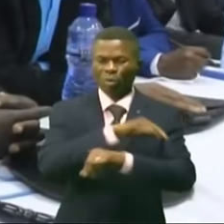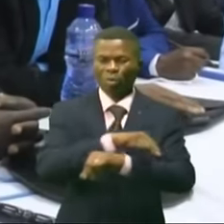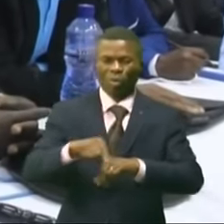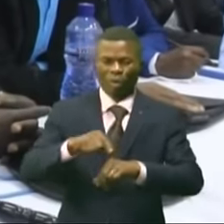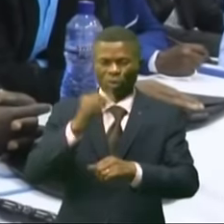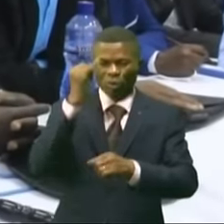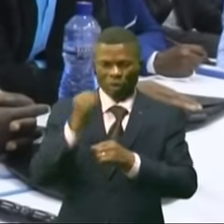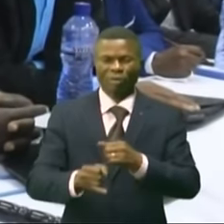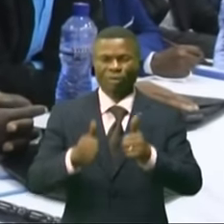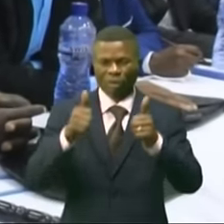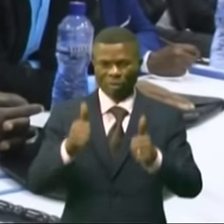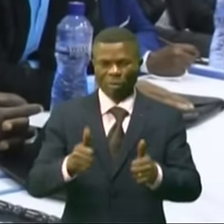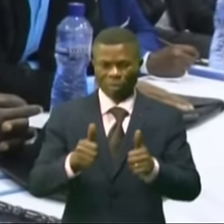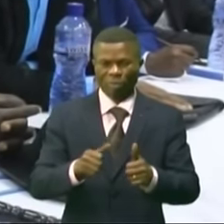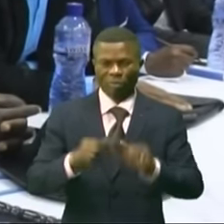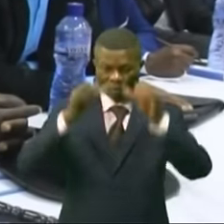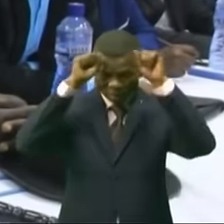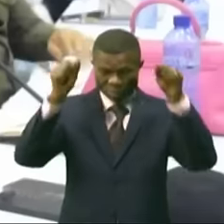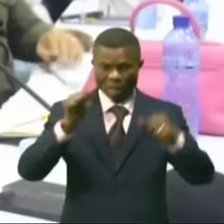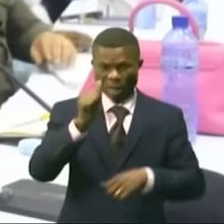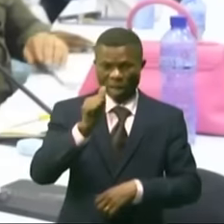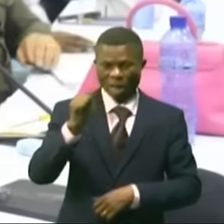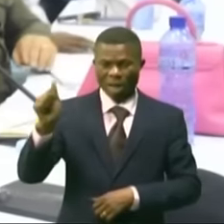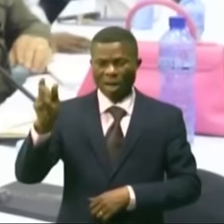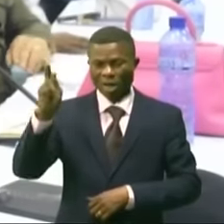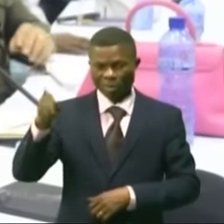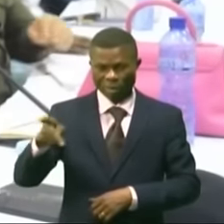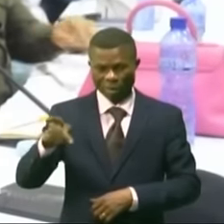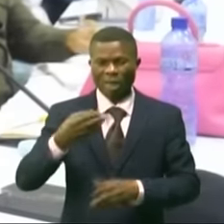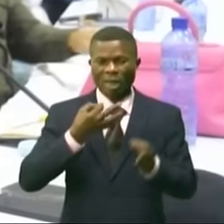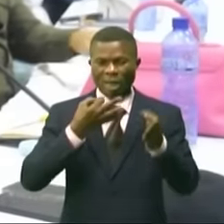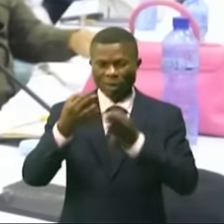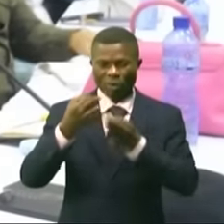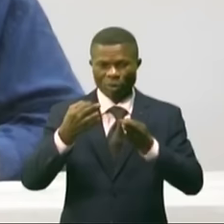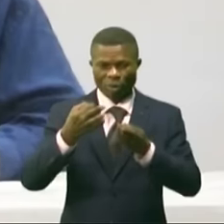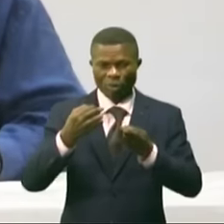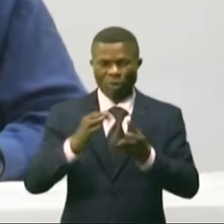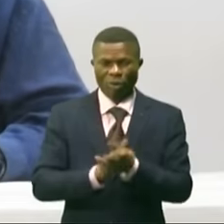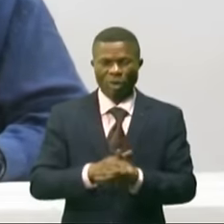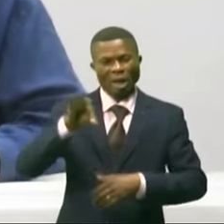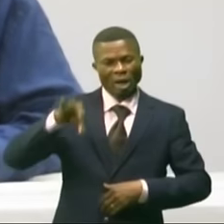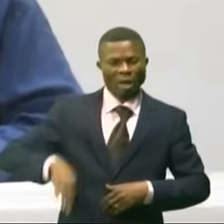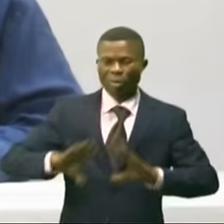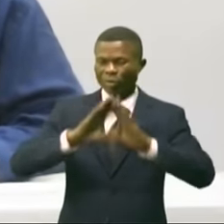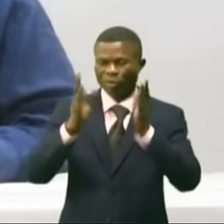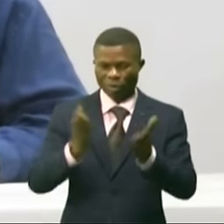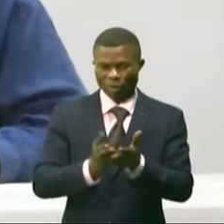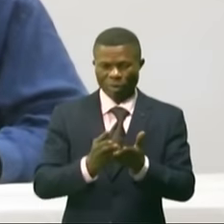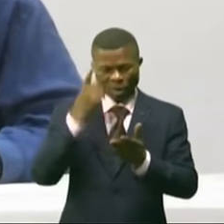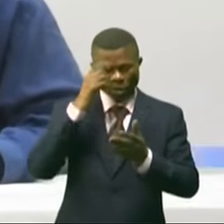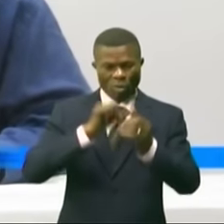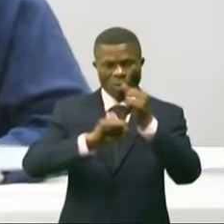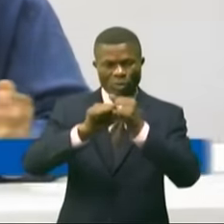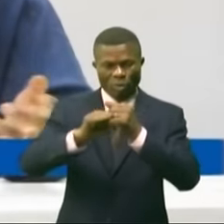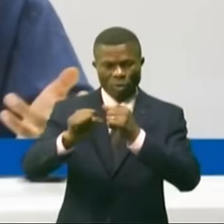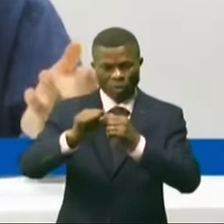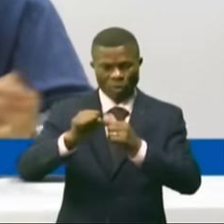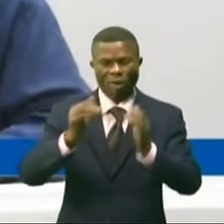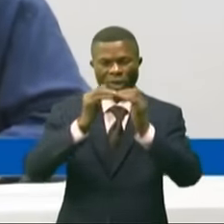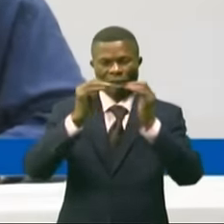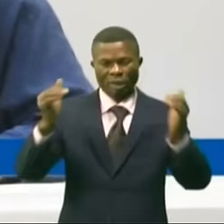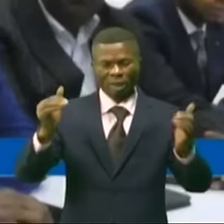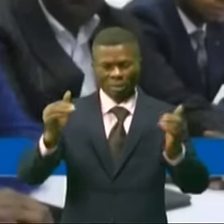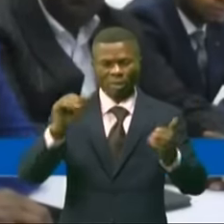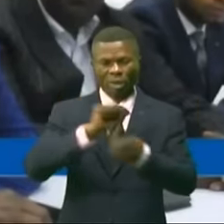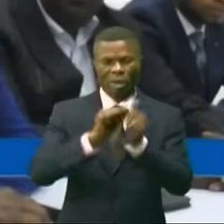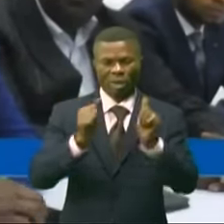le président de la p aaap Laura Batumona a signifieré que c'est pour l'intérêt de tous et pour promouvoir un climat de paix dans le processus